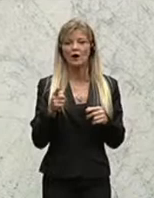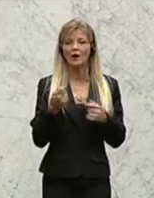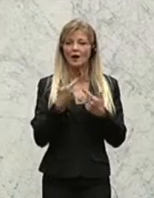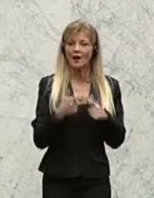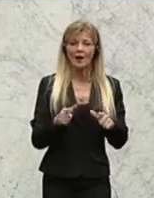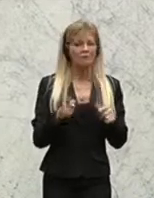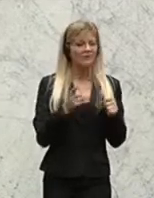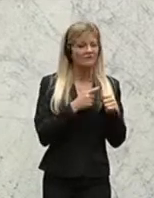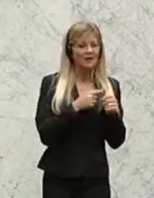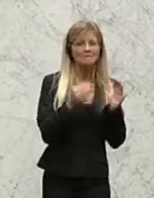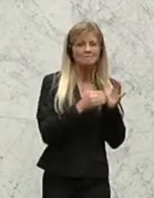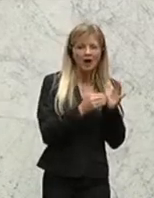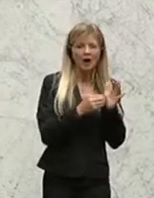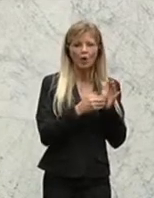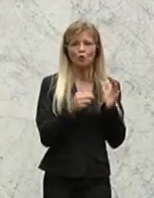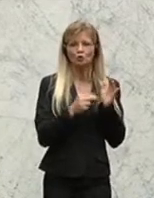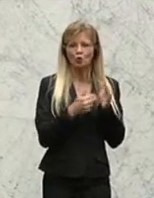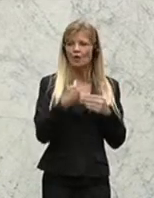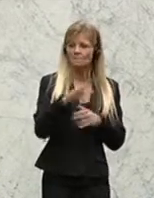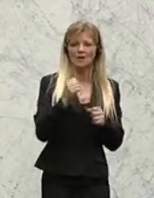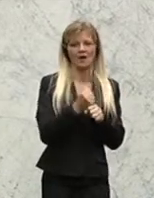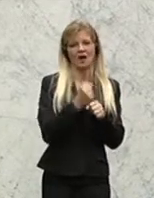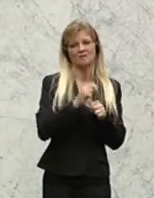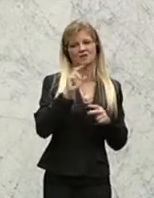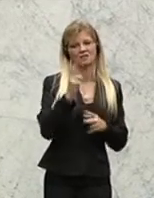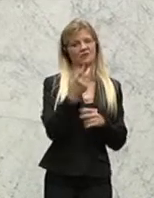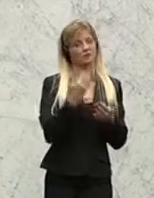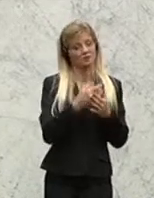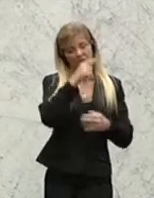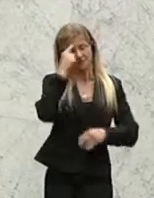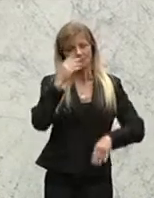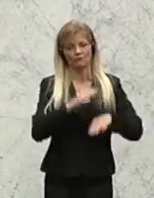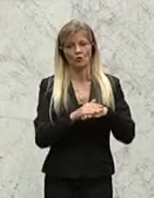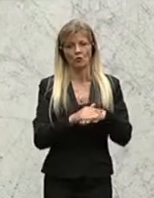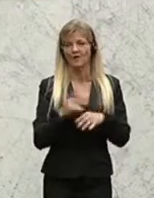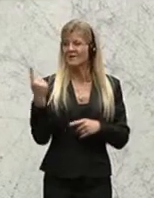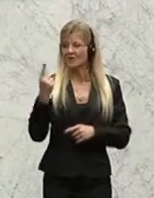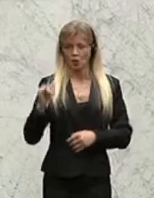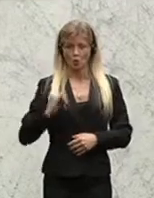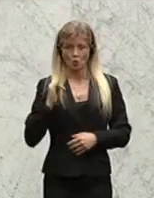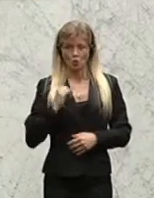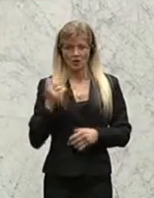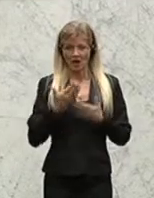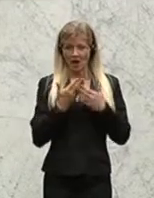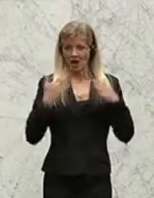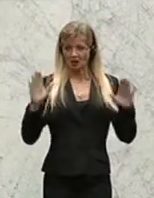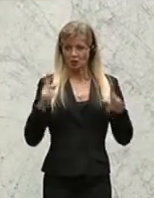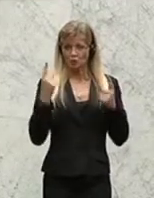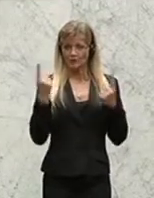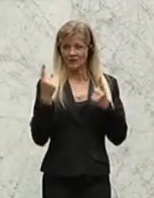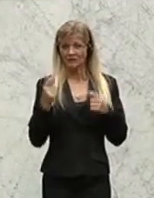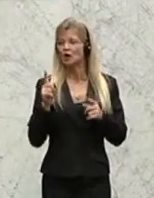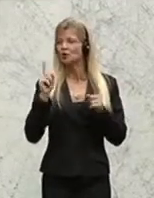zusätzlicher Arbeitskräftebedarf besteht, für sinnvoll. Für jugendliche Asylwerber soll etwa weiter die Möglichkeit bestehen, in Berufen